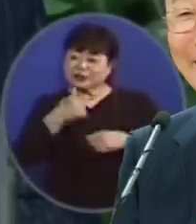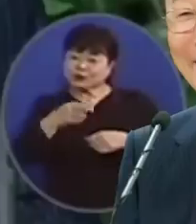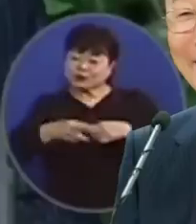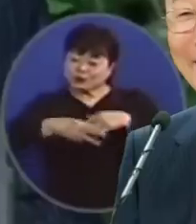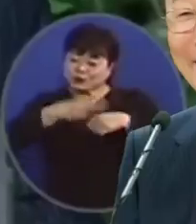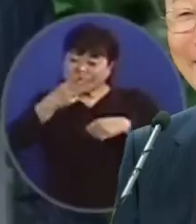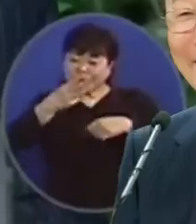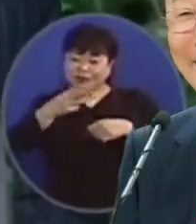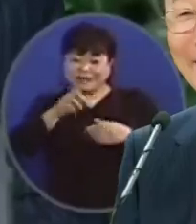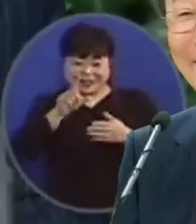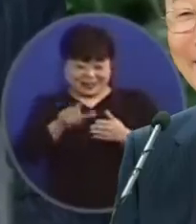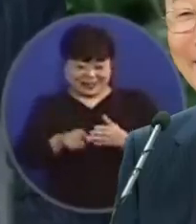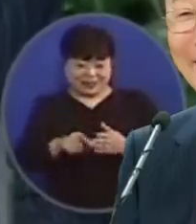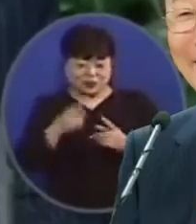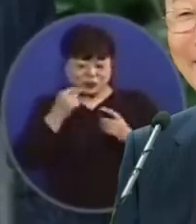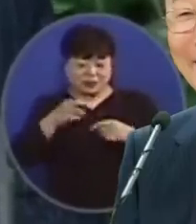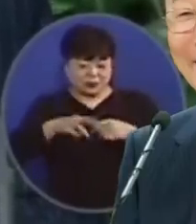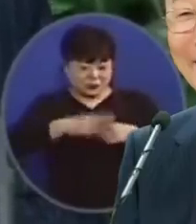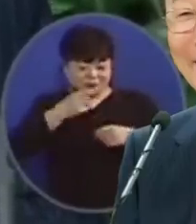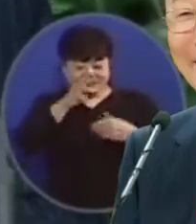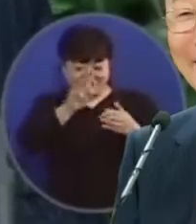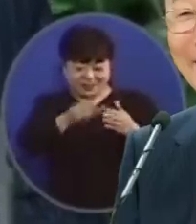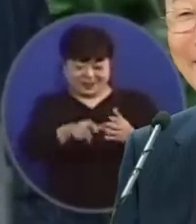3학년 때였는데,